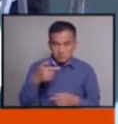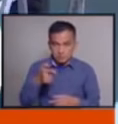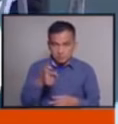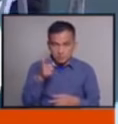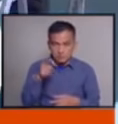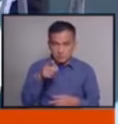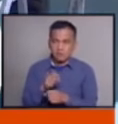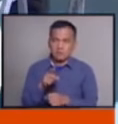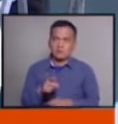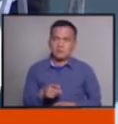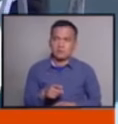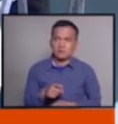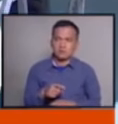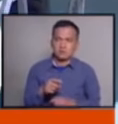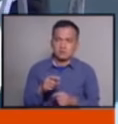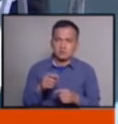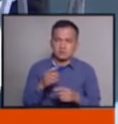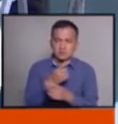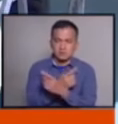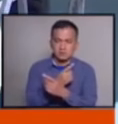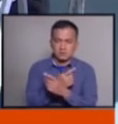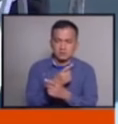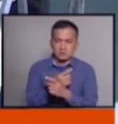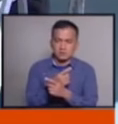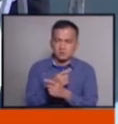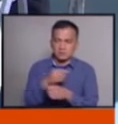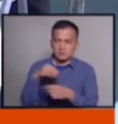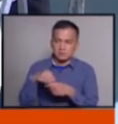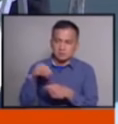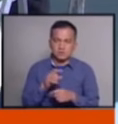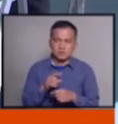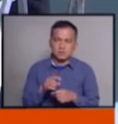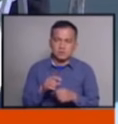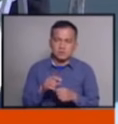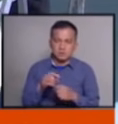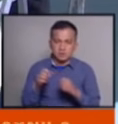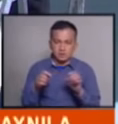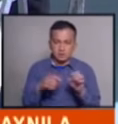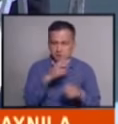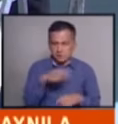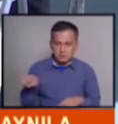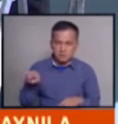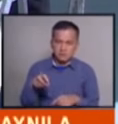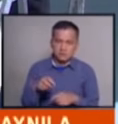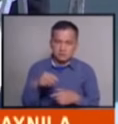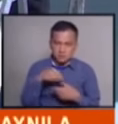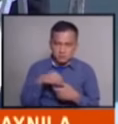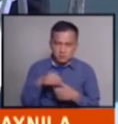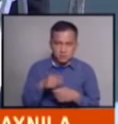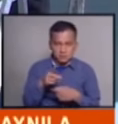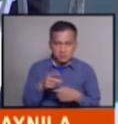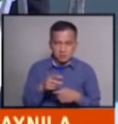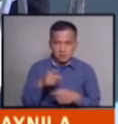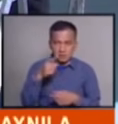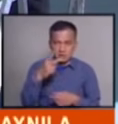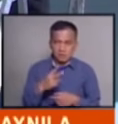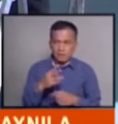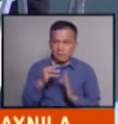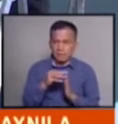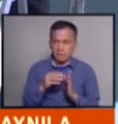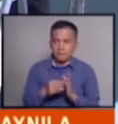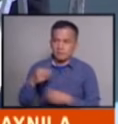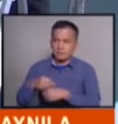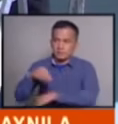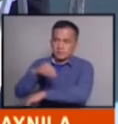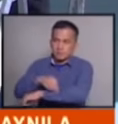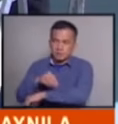po ay nakakuha ng disability? Disability po. Naipon po yung disability ko na yun. Hanggang sa nakaipon po kayo ng kalahating po. Milyon. Tapos may tindahan